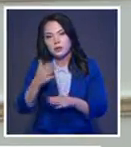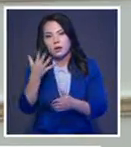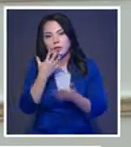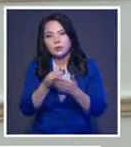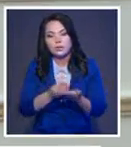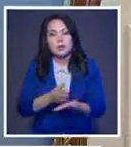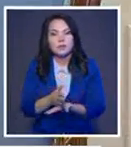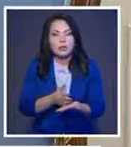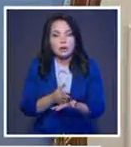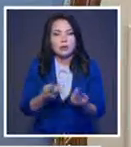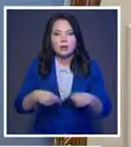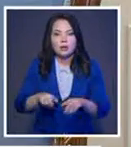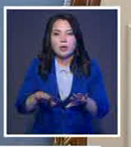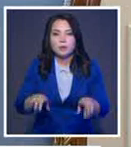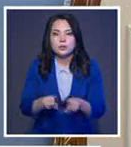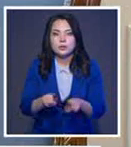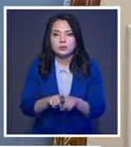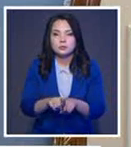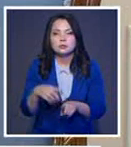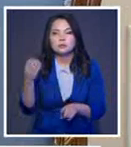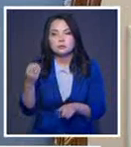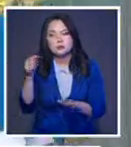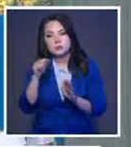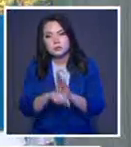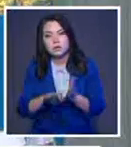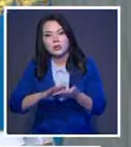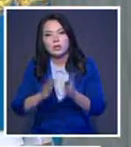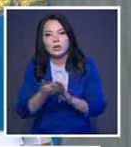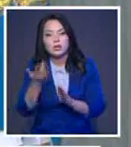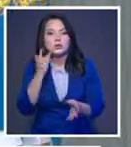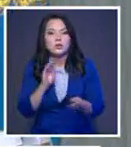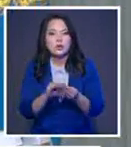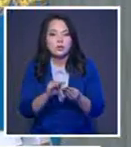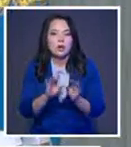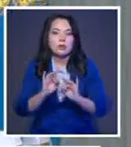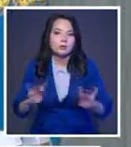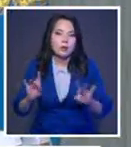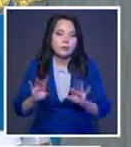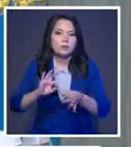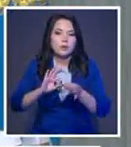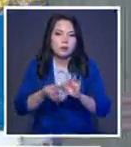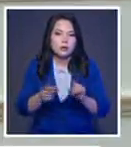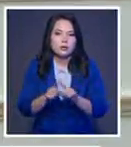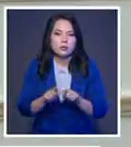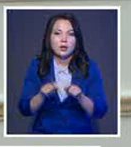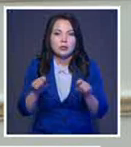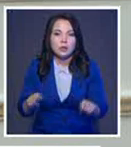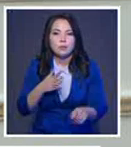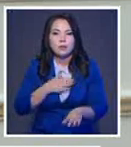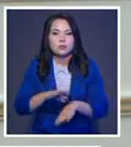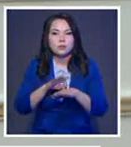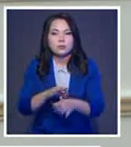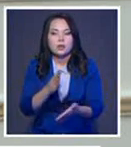саяси ахуал үшін және ішкі жағдайда тұрақтау үшін, халыққа түсіндіру үшін мәселеге жастарға біздің жүргізіп